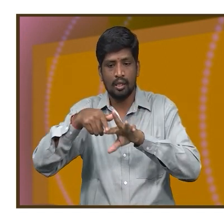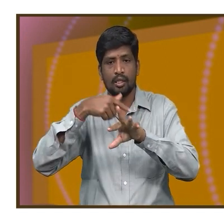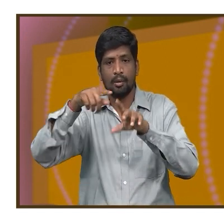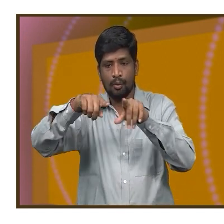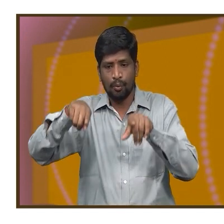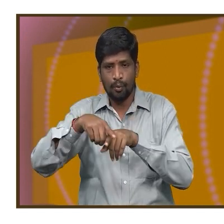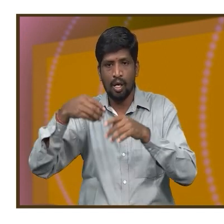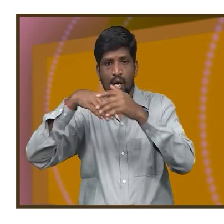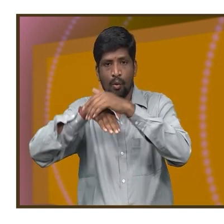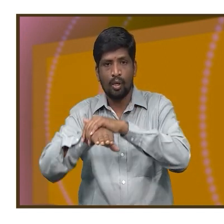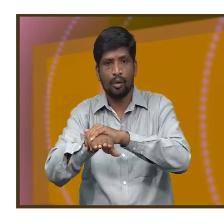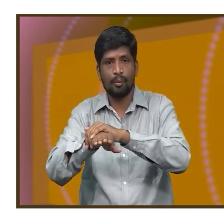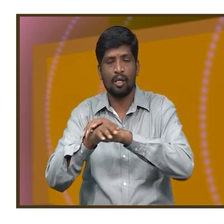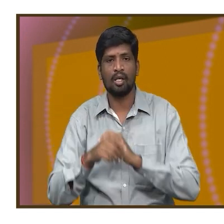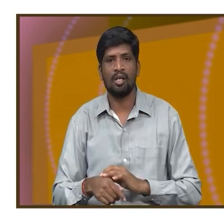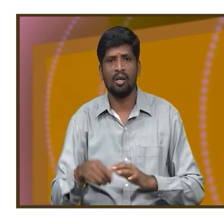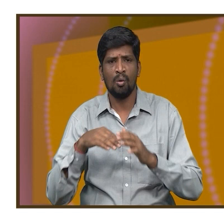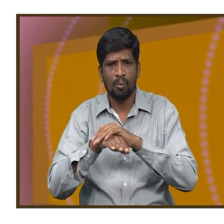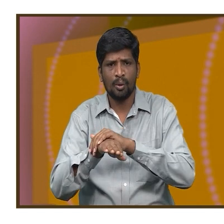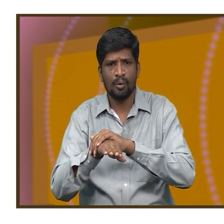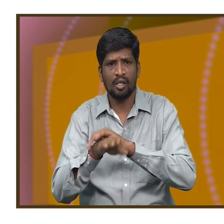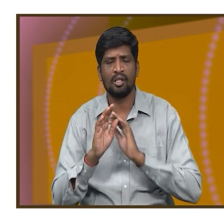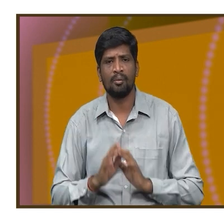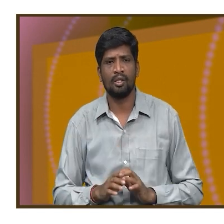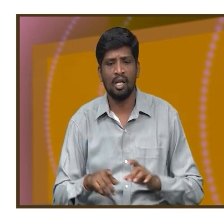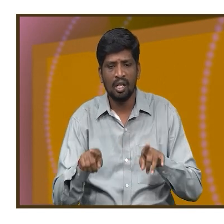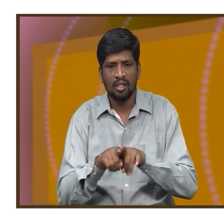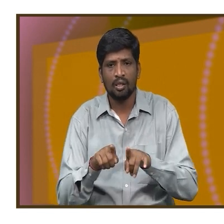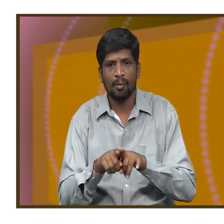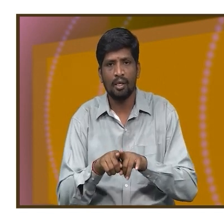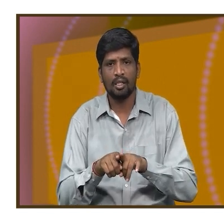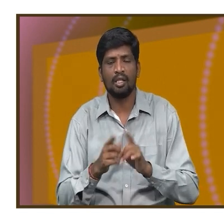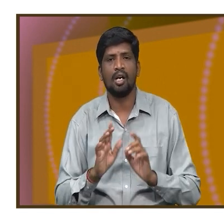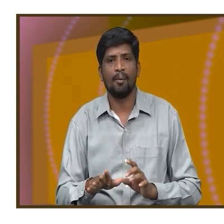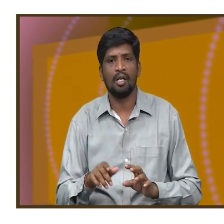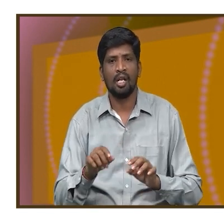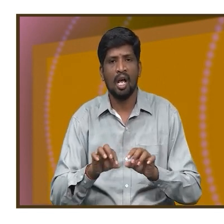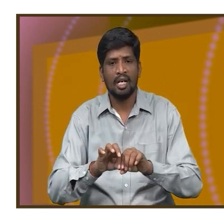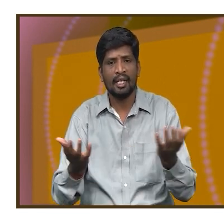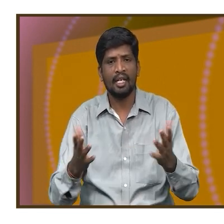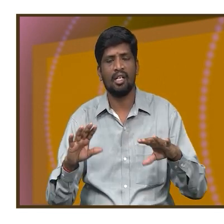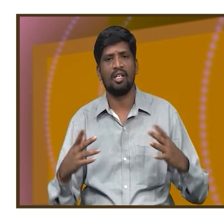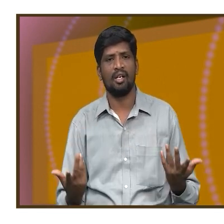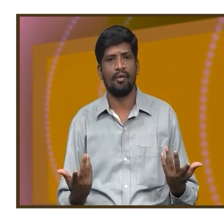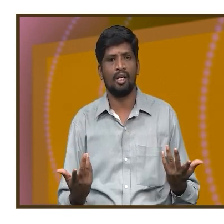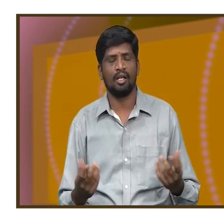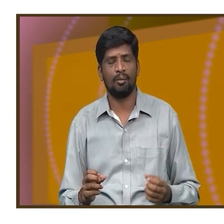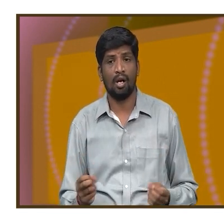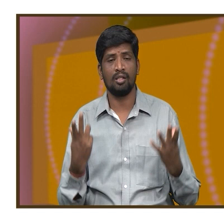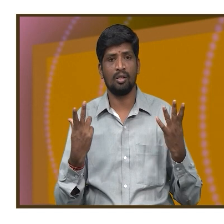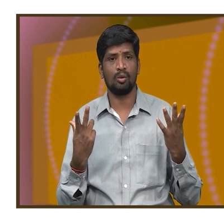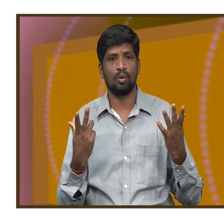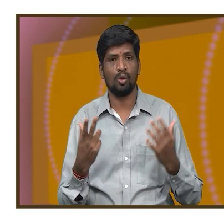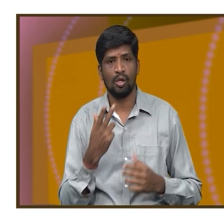எண்ணிச்சுதார் அணிந்து பார்க்கிறார். அவருக்கும் போட்டு பார்க்கணும்னு ஒரு ஆசை, தானும் போட்டு பார்த்தால் என்ன அப்படின்னு. அவருடைய காலனி அவருடைய கால்களுக்கும் அந்த